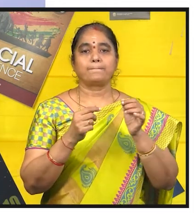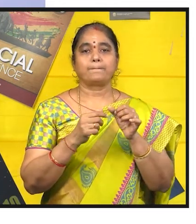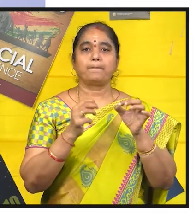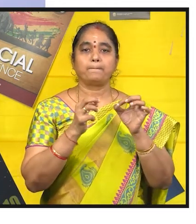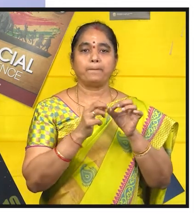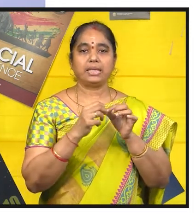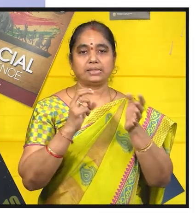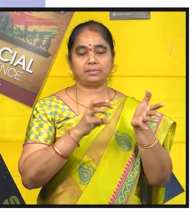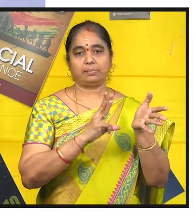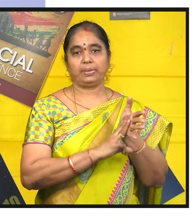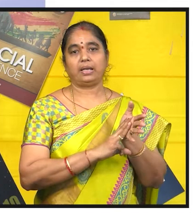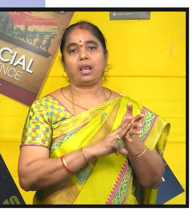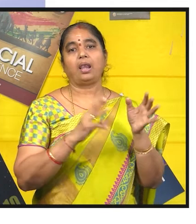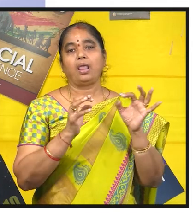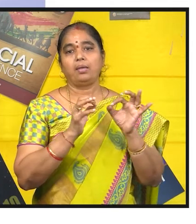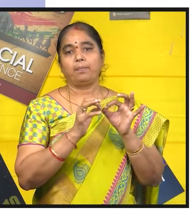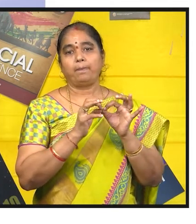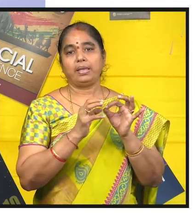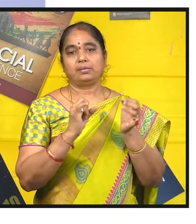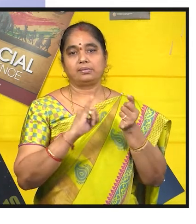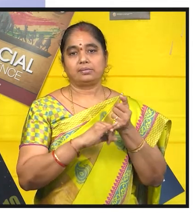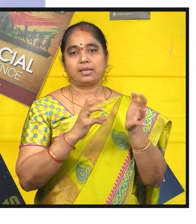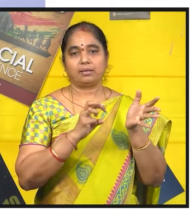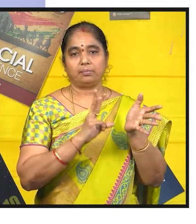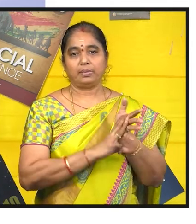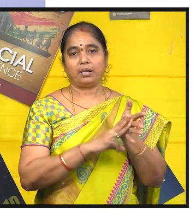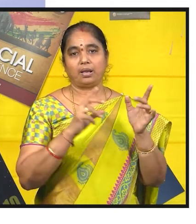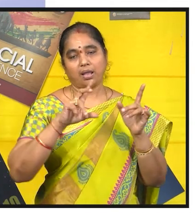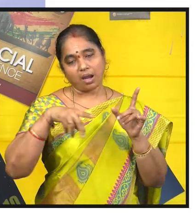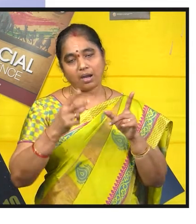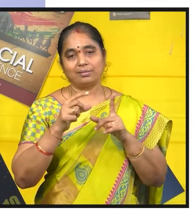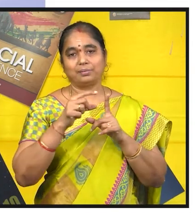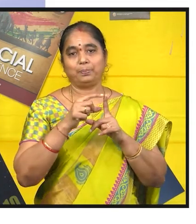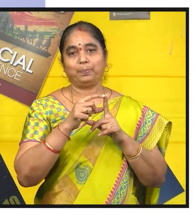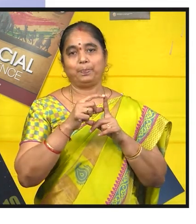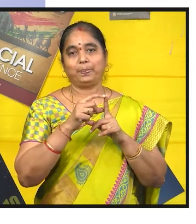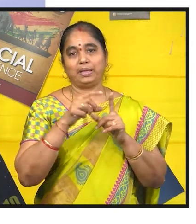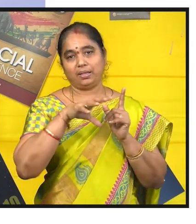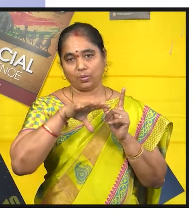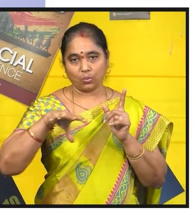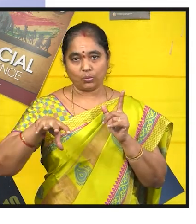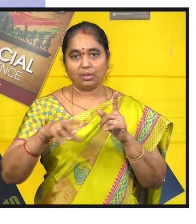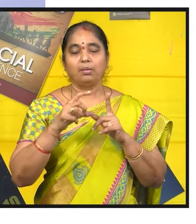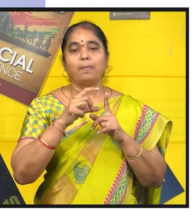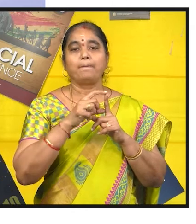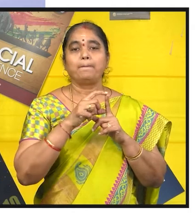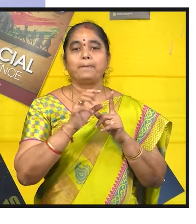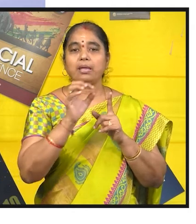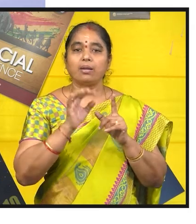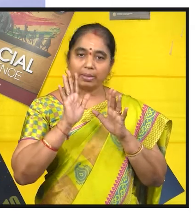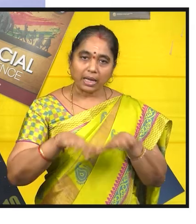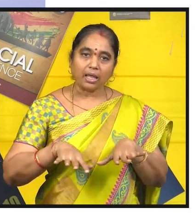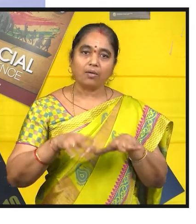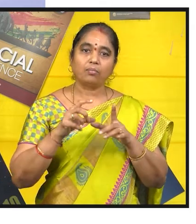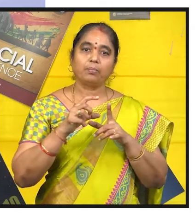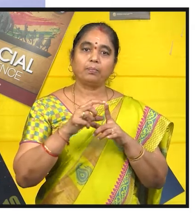பார்த்தீங்கன்னு சொன்னால் கார மண் தனிமம் அப்படின்னு நம்ம சொல்கிறோம். அதுக்கடுத்தது நம்ம வரப்போகிறோம் பி தொகுதி தனிமம். எலக்ட்ரான்கள் எங்கே இருந்திருக்கணும், பி ஆர்பிட்டலில் இருந்திருக்கணும்,